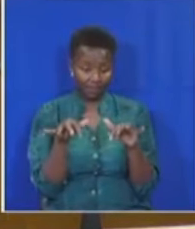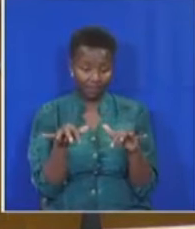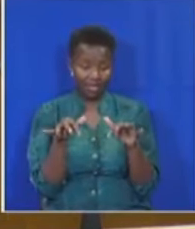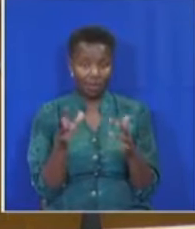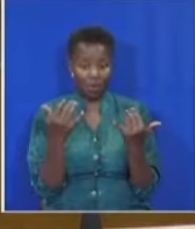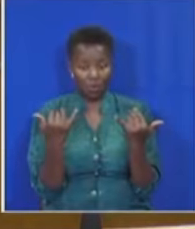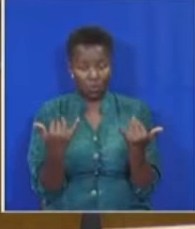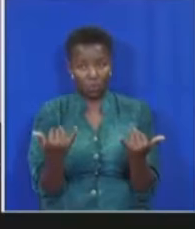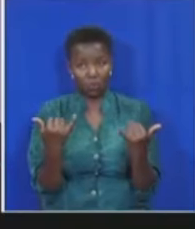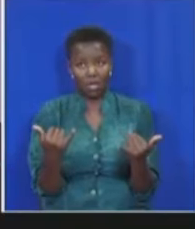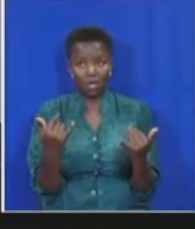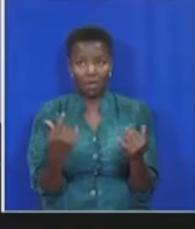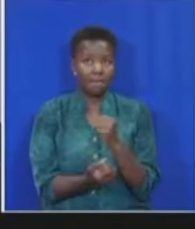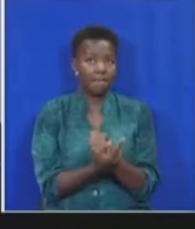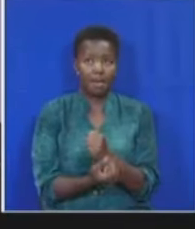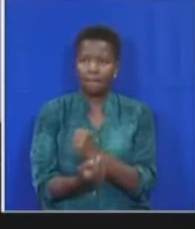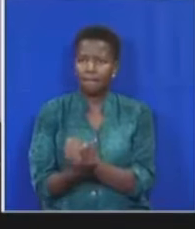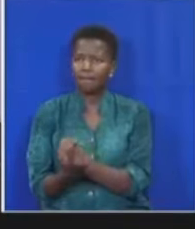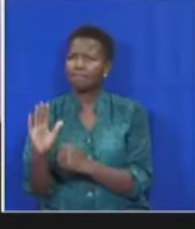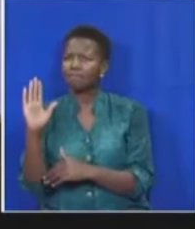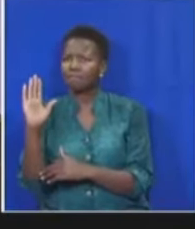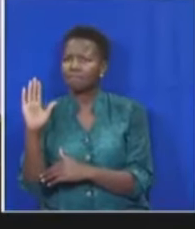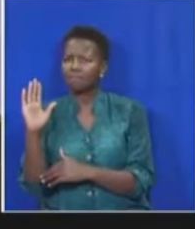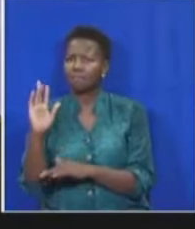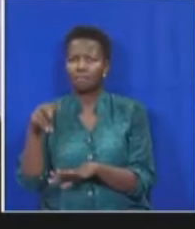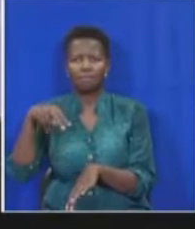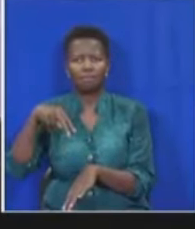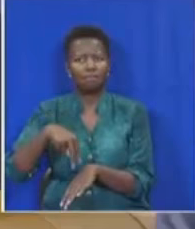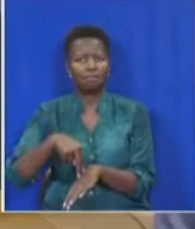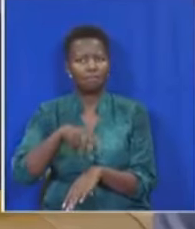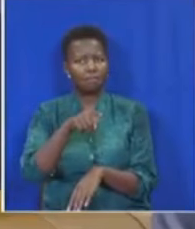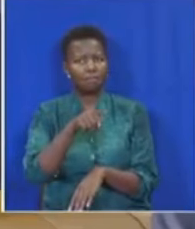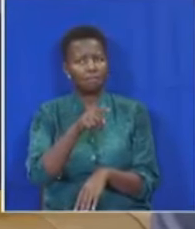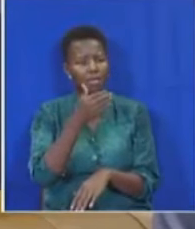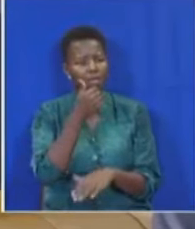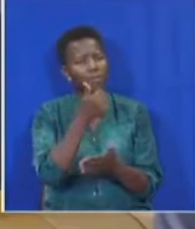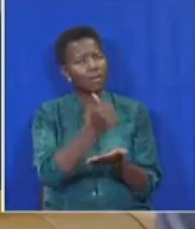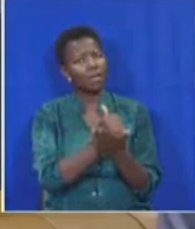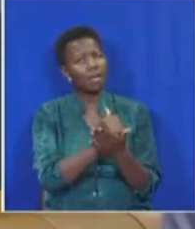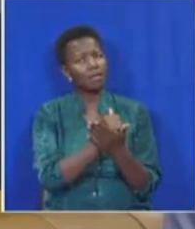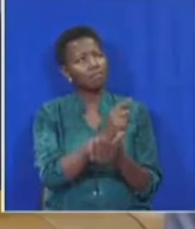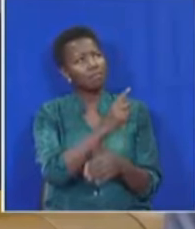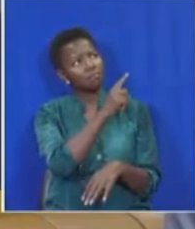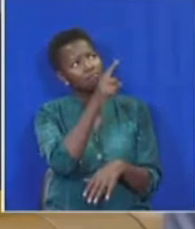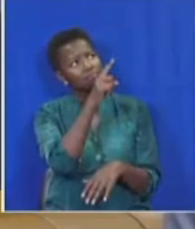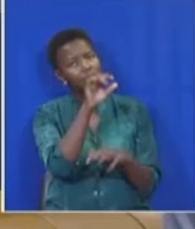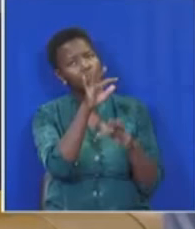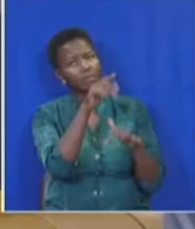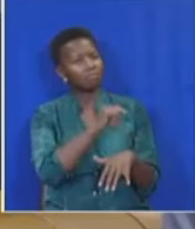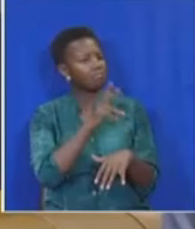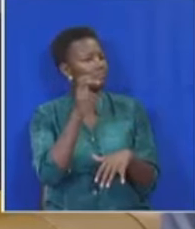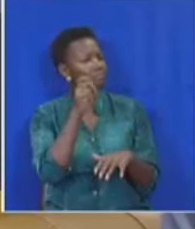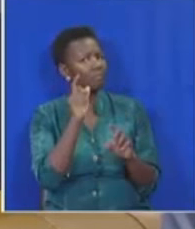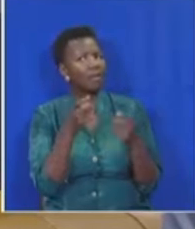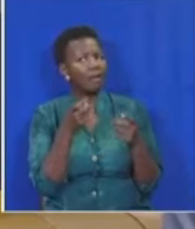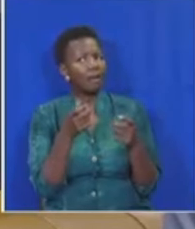Please take your seat. Let's listen. Yes, honourable member. Yeah. Chair, could you please help us with the hooligans up there because we can't hear now.